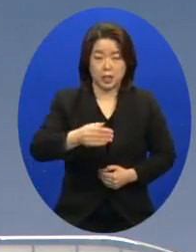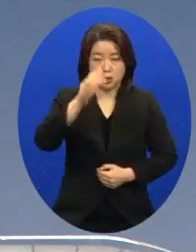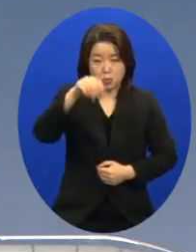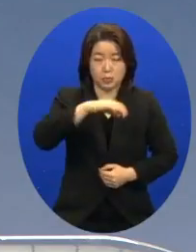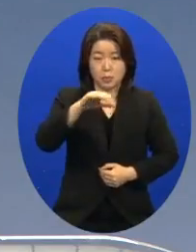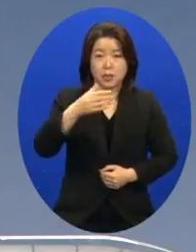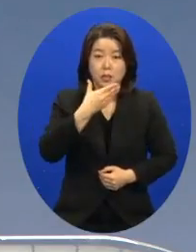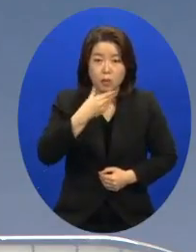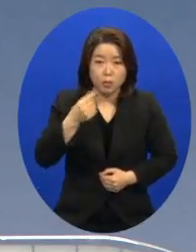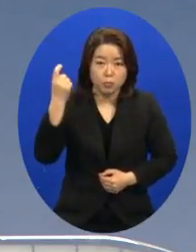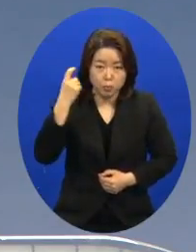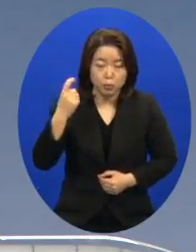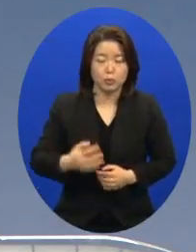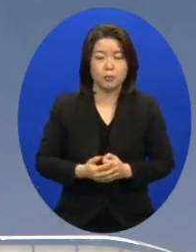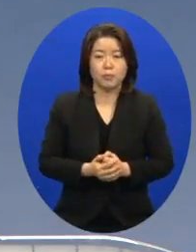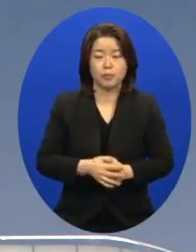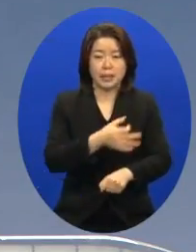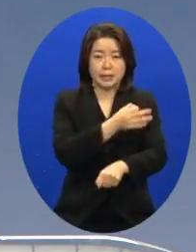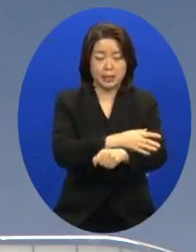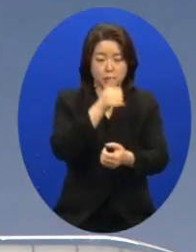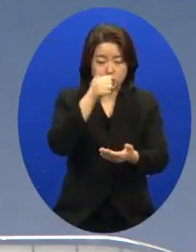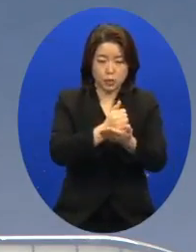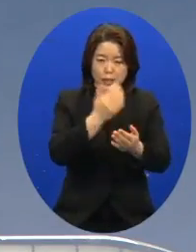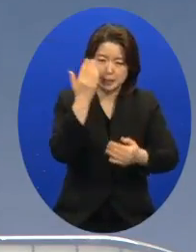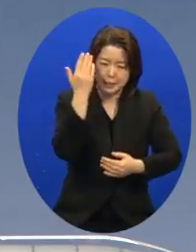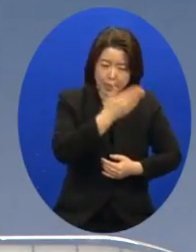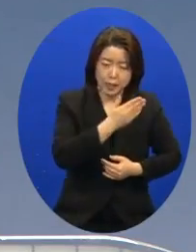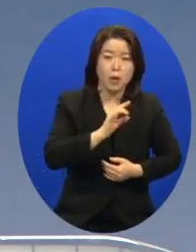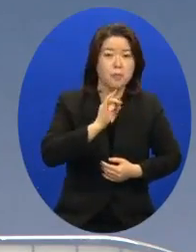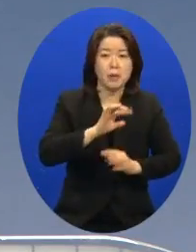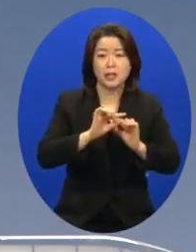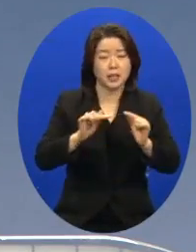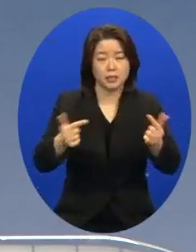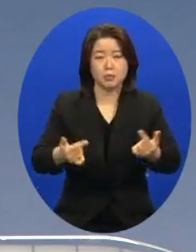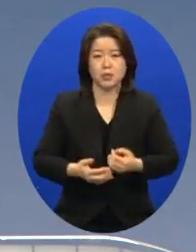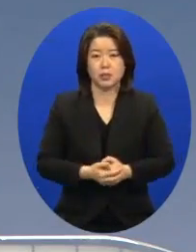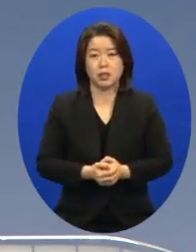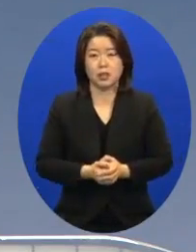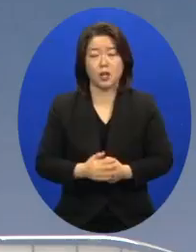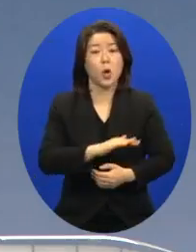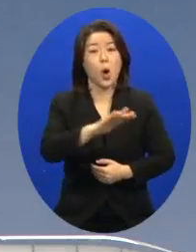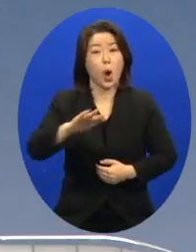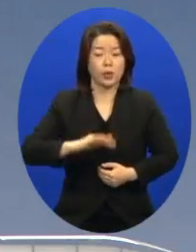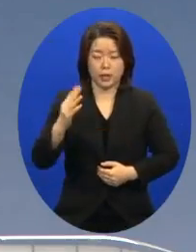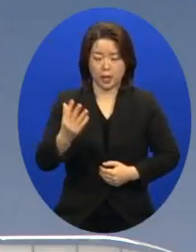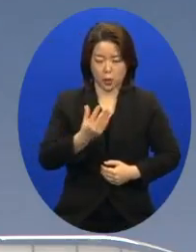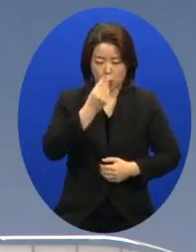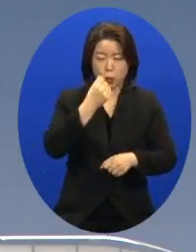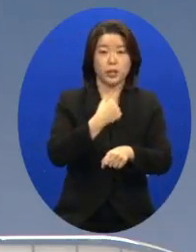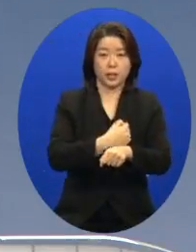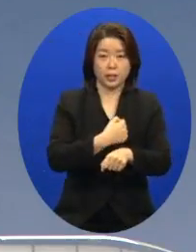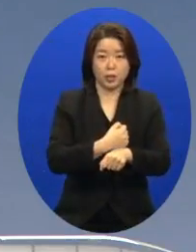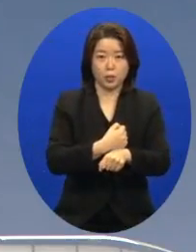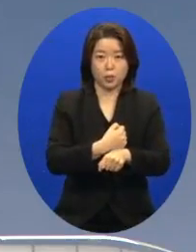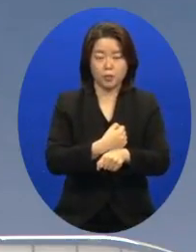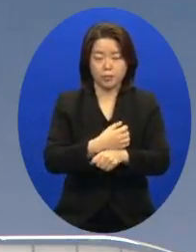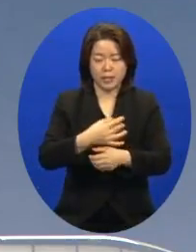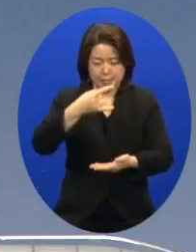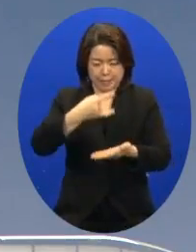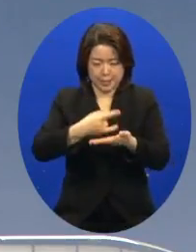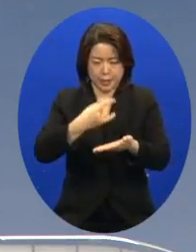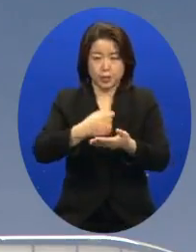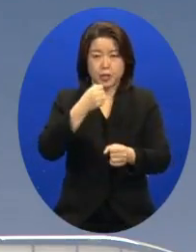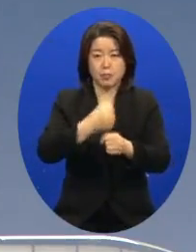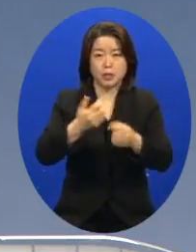복음은 단순히 죄를 씻기는 것만 아닙니다 우리를 거룩하게 하고 의롭게 하는